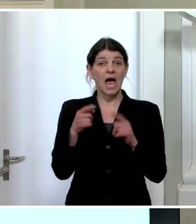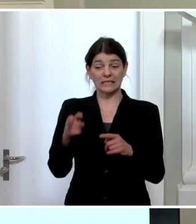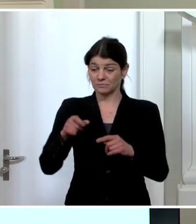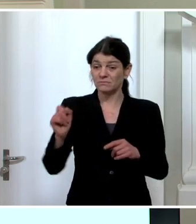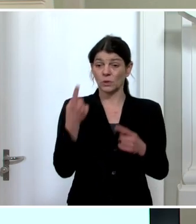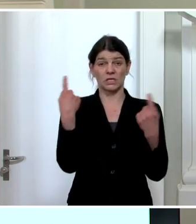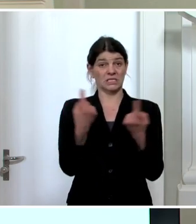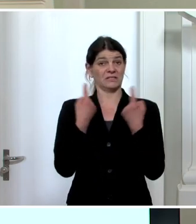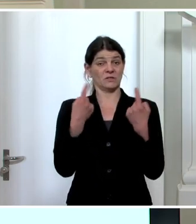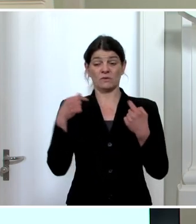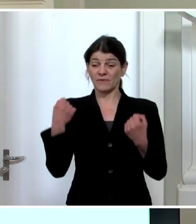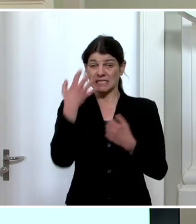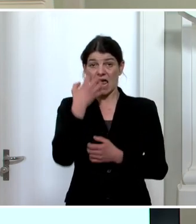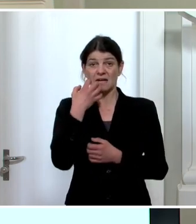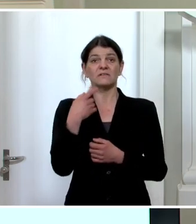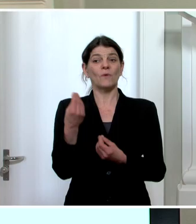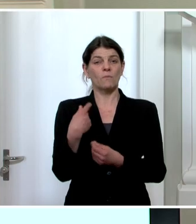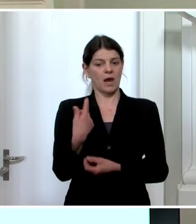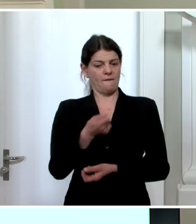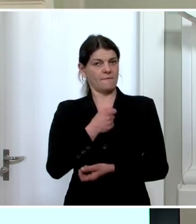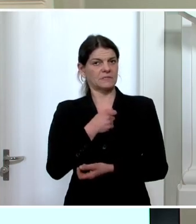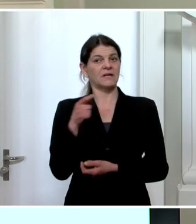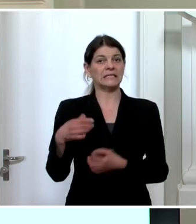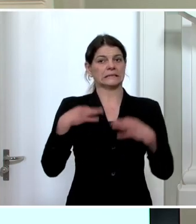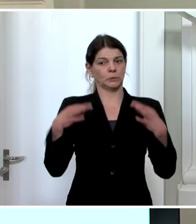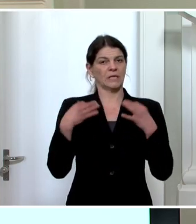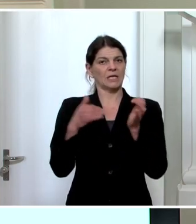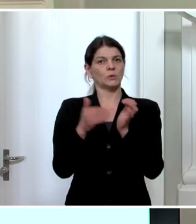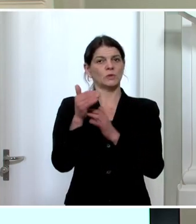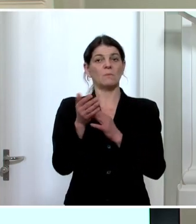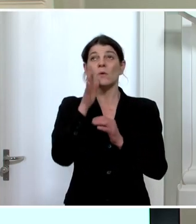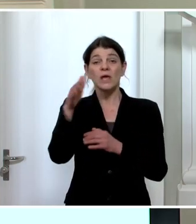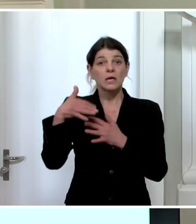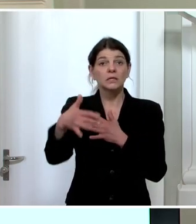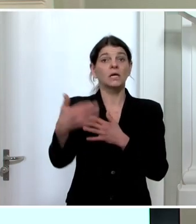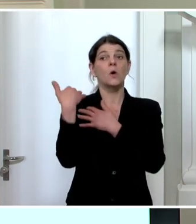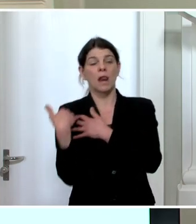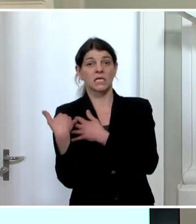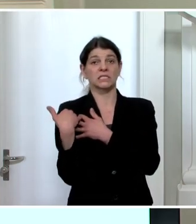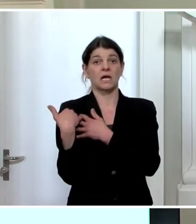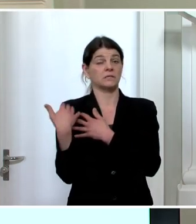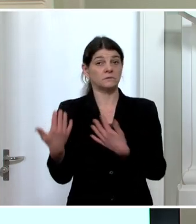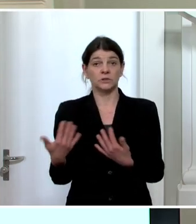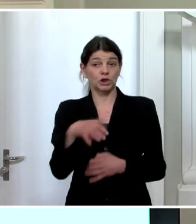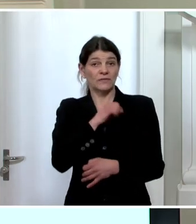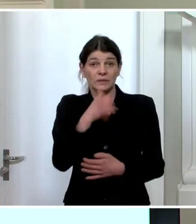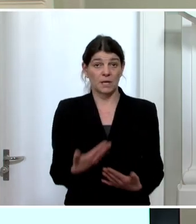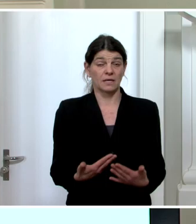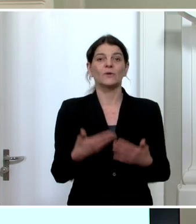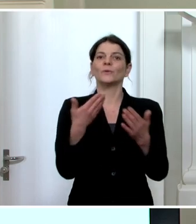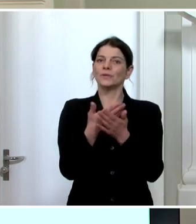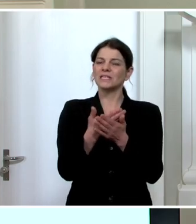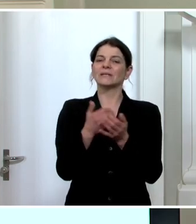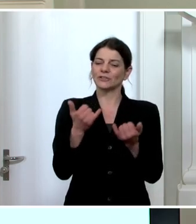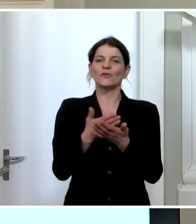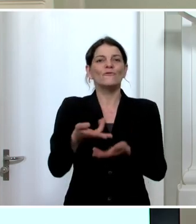außerordentlichen Lage, weil wir befürchten müssen, dass unser Gesundheitswesen überlastet wird. Und entsprechend haben wir